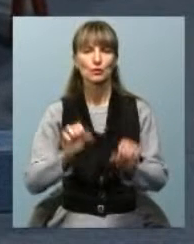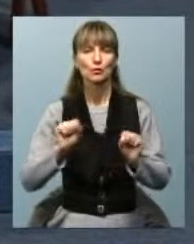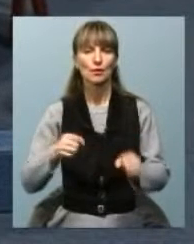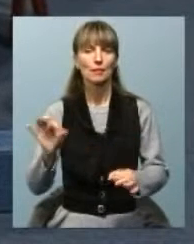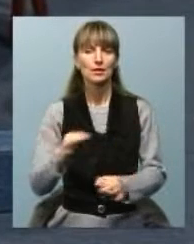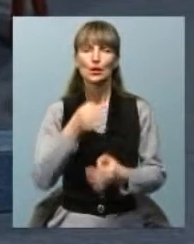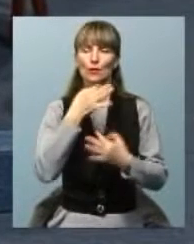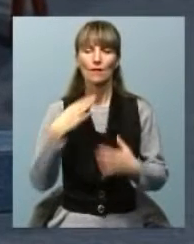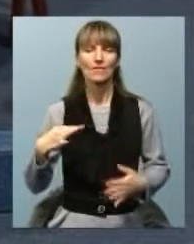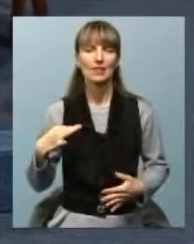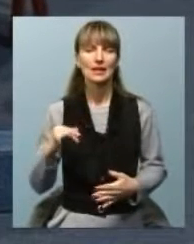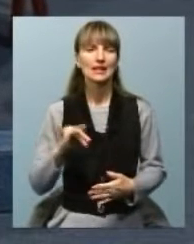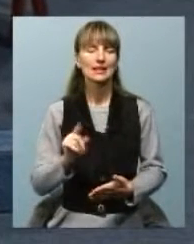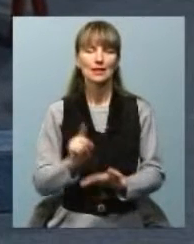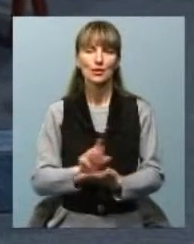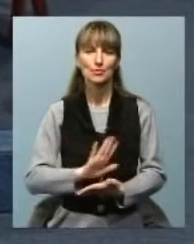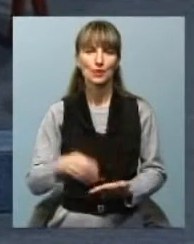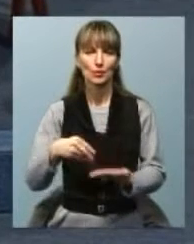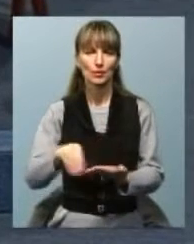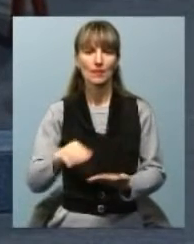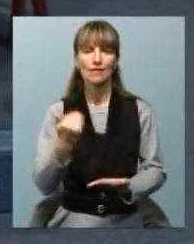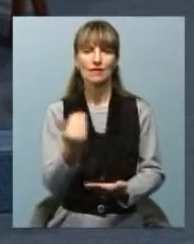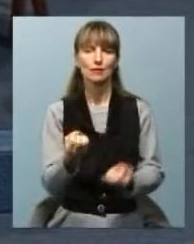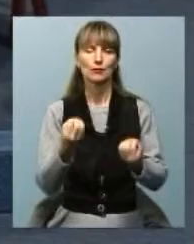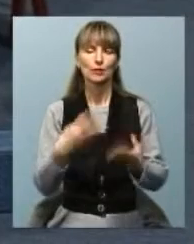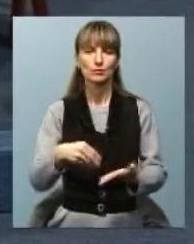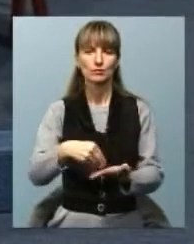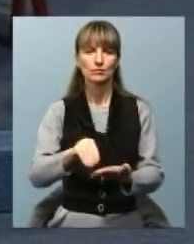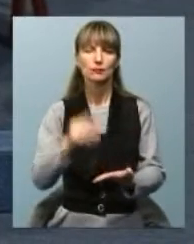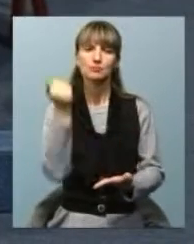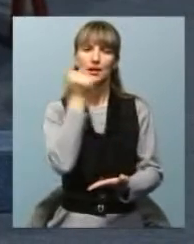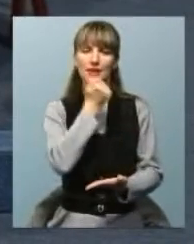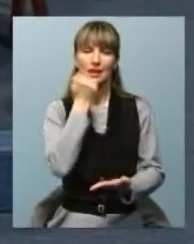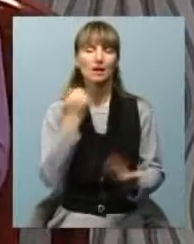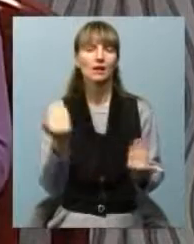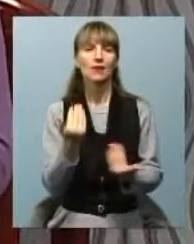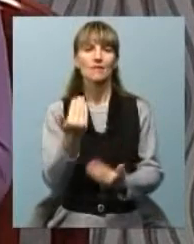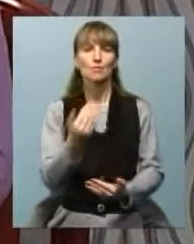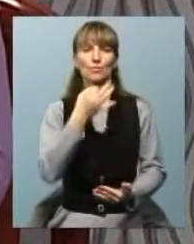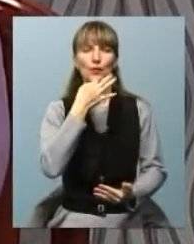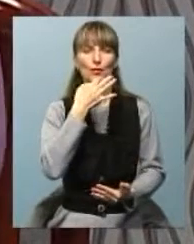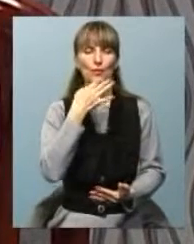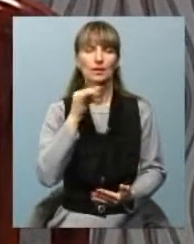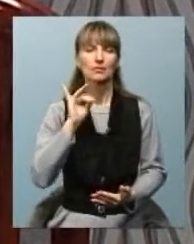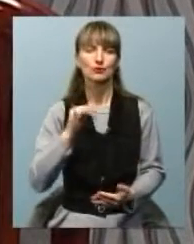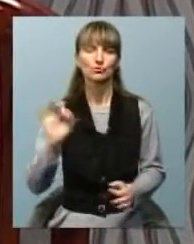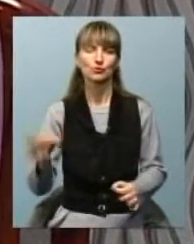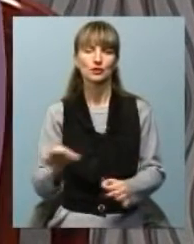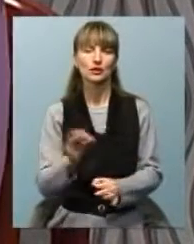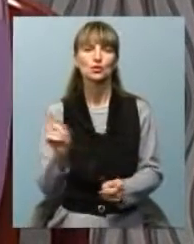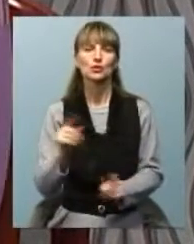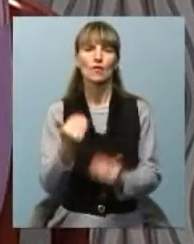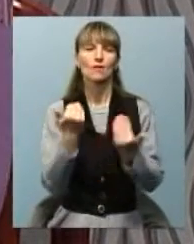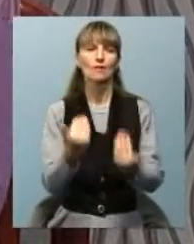пошити будь-яку річ і зовсім не обов'язково її купувати. Ви просто придбаєте якусь певну тканину, яка вам подобається, і шиєте, що